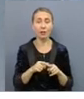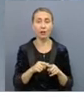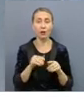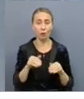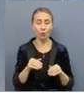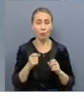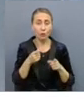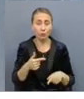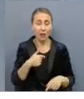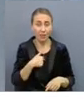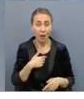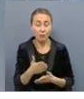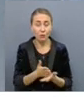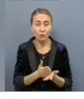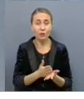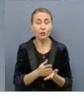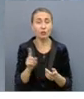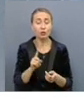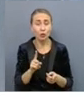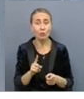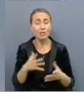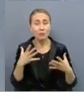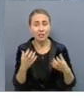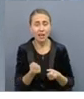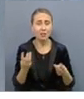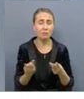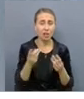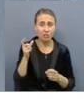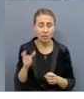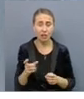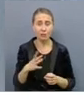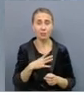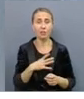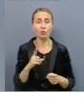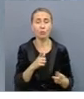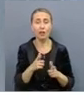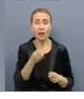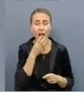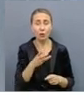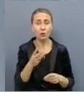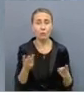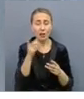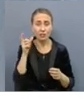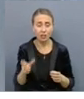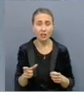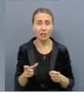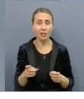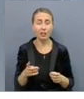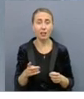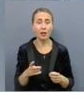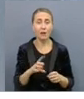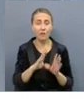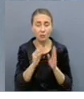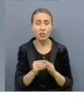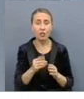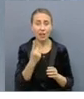нам на службу, начиная от рядовых пожарных, спасателей, потому что вы знаете, что подготовить хорошего пожарного уходит порядка 6, почти год